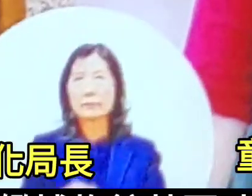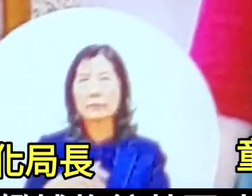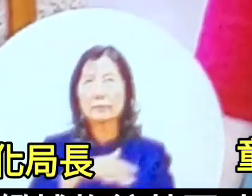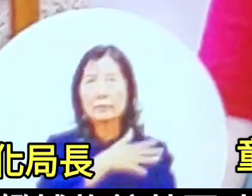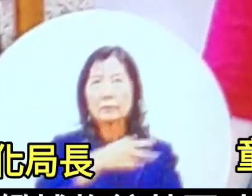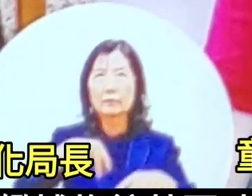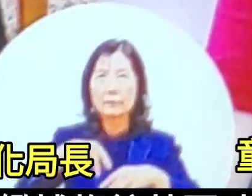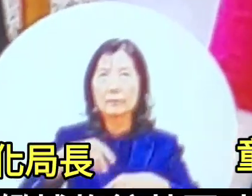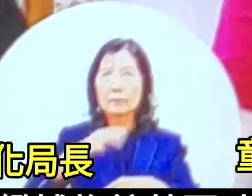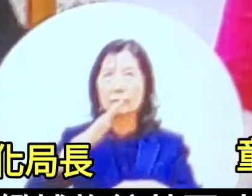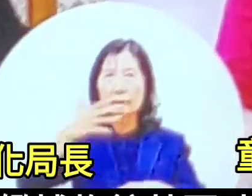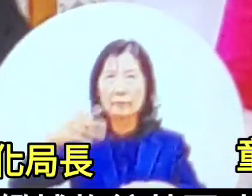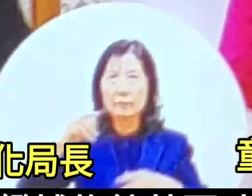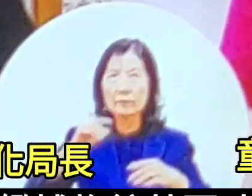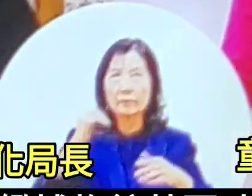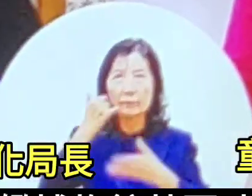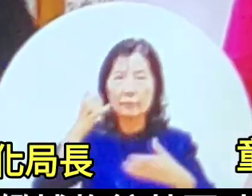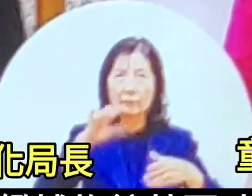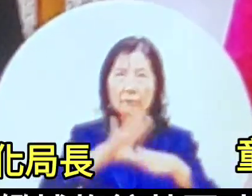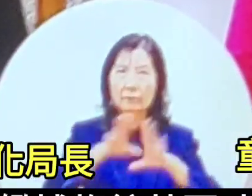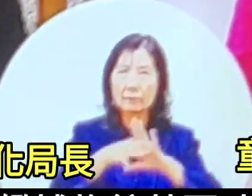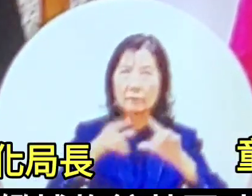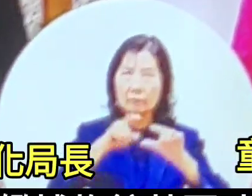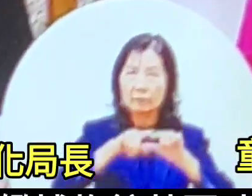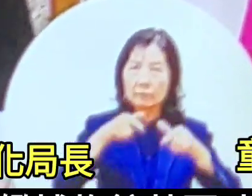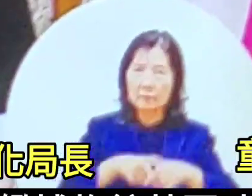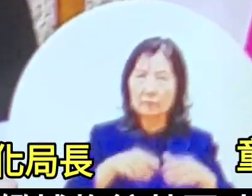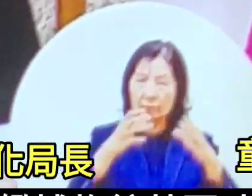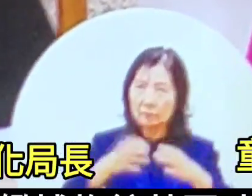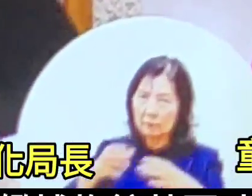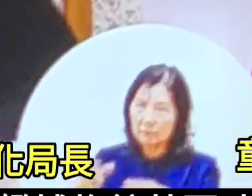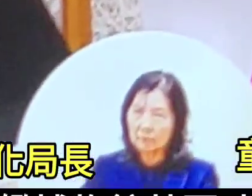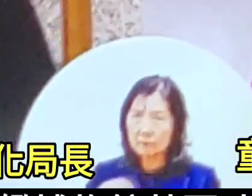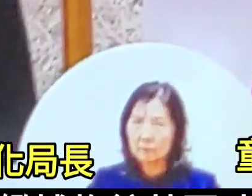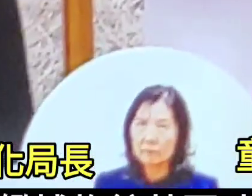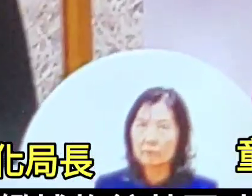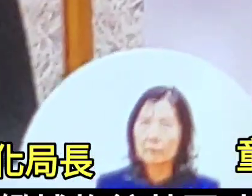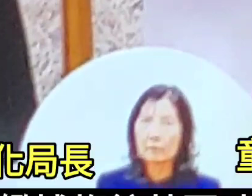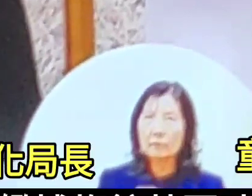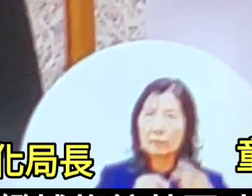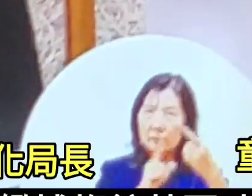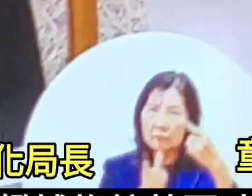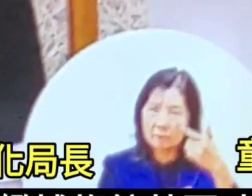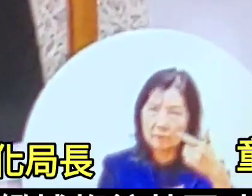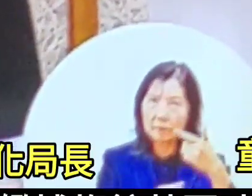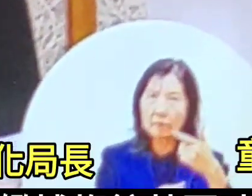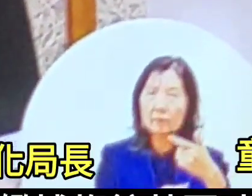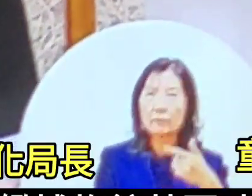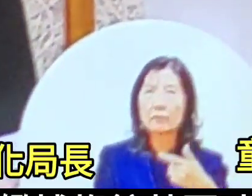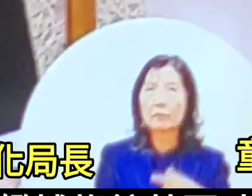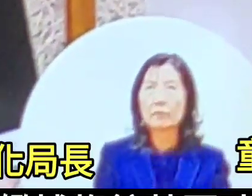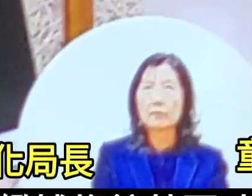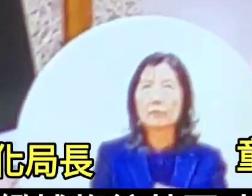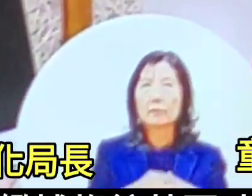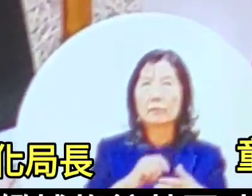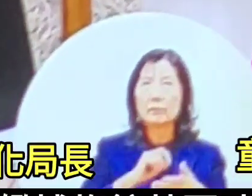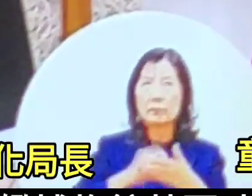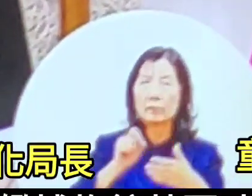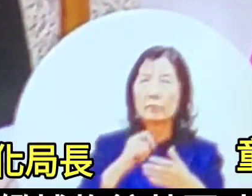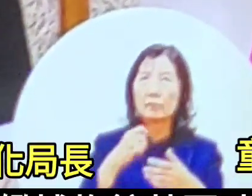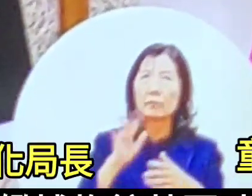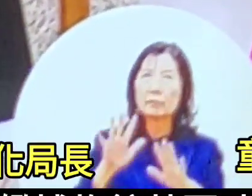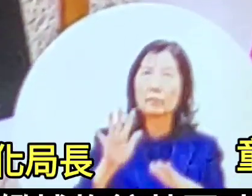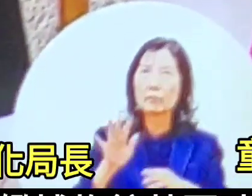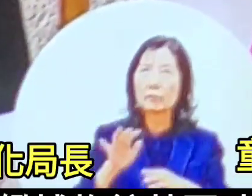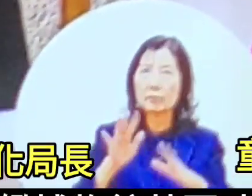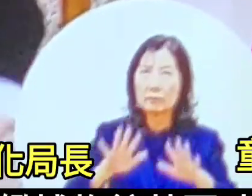海洋文化中心里面的常设的展览，在六月份的时候已经招标出去，在今年年底